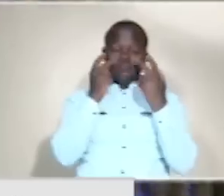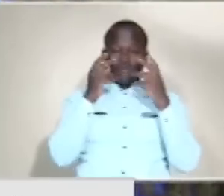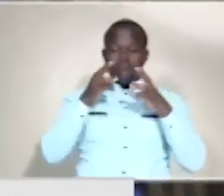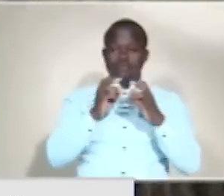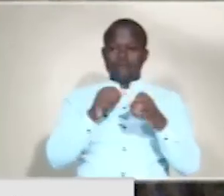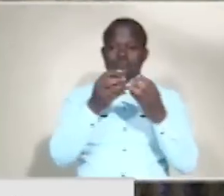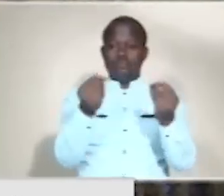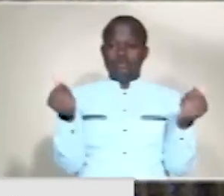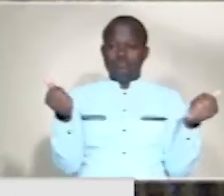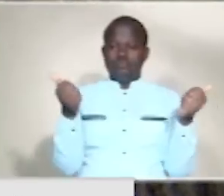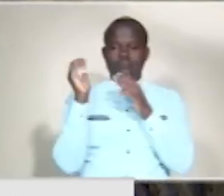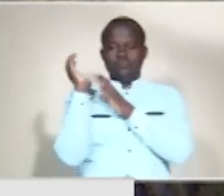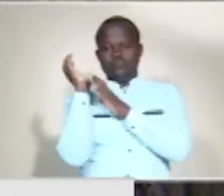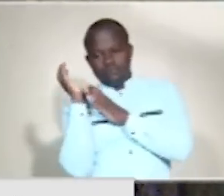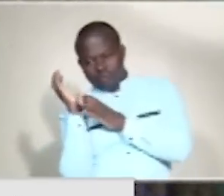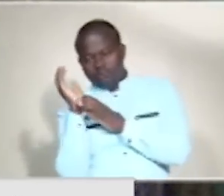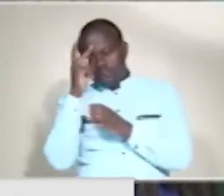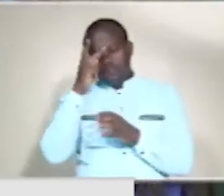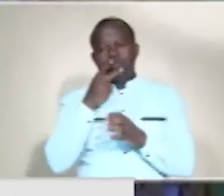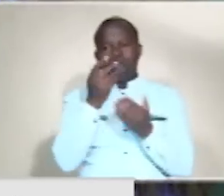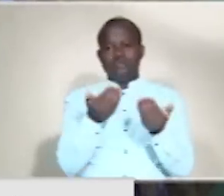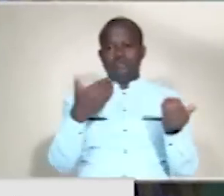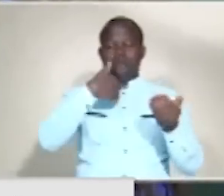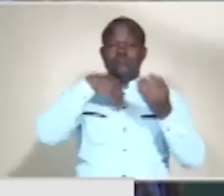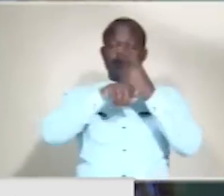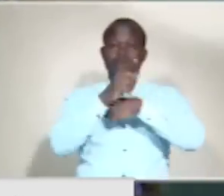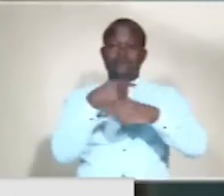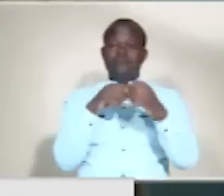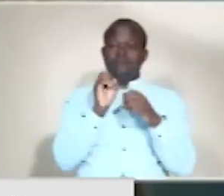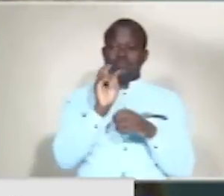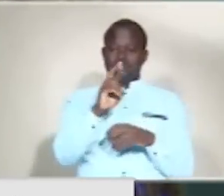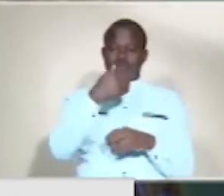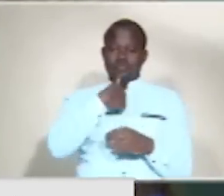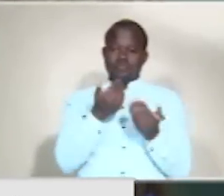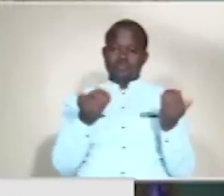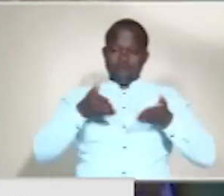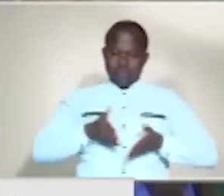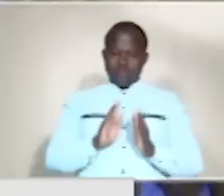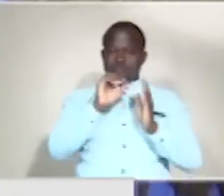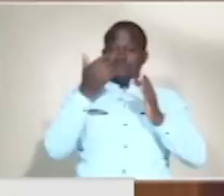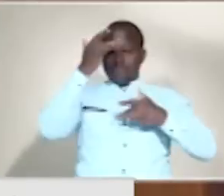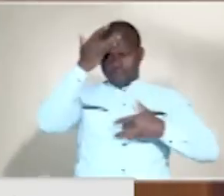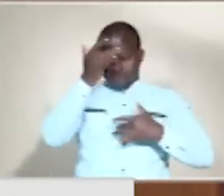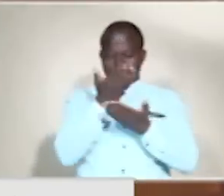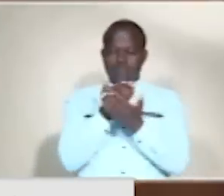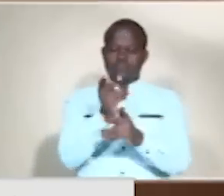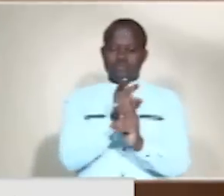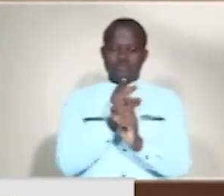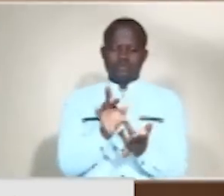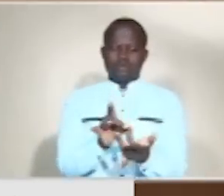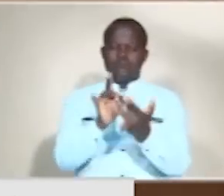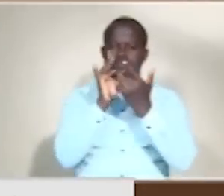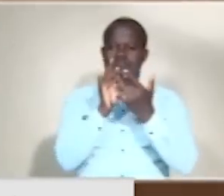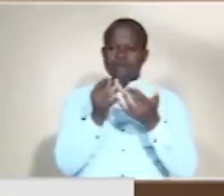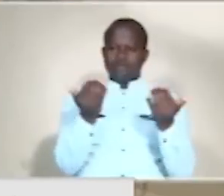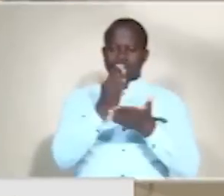umuti ufatika ni umuzigo ku babyeyi b'abana bafite ubumuga cyangwa abafite abana bavukanye izindi ndwara zisabwa kwitabwaho byihariye.